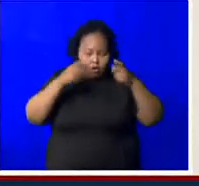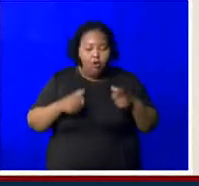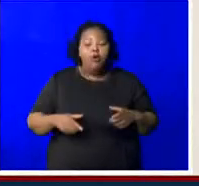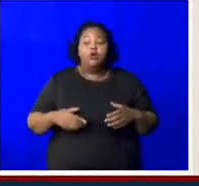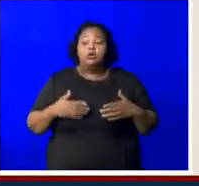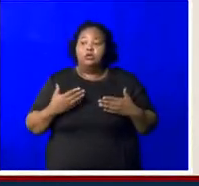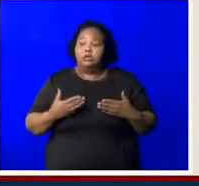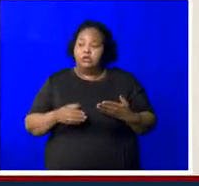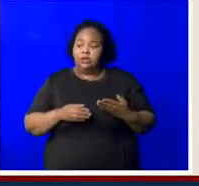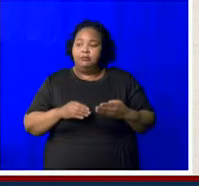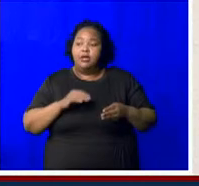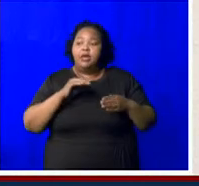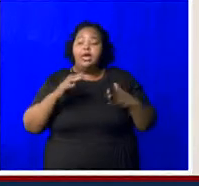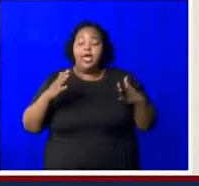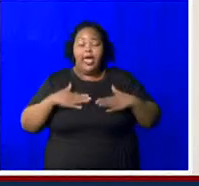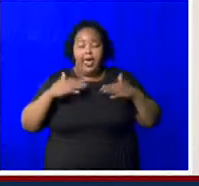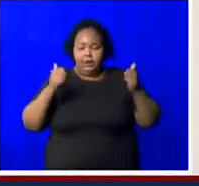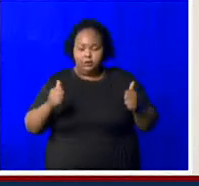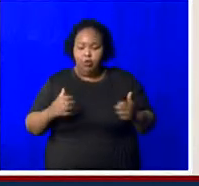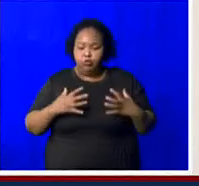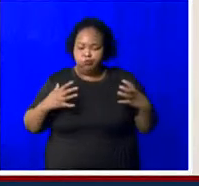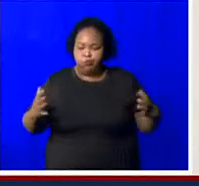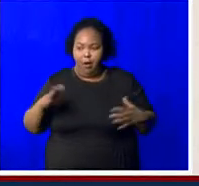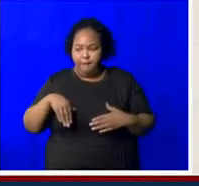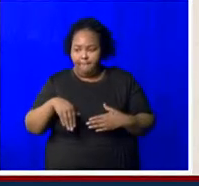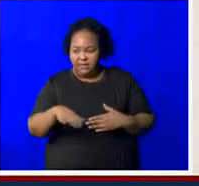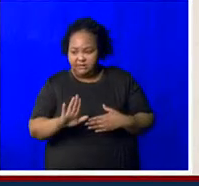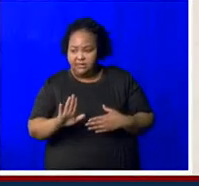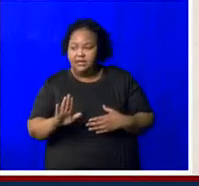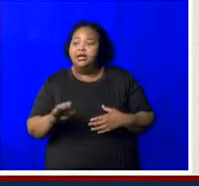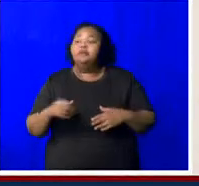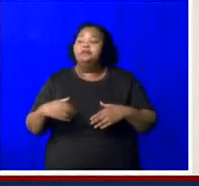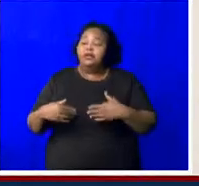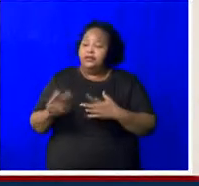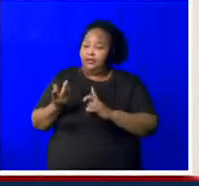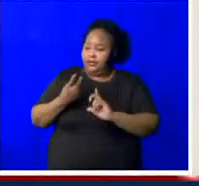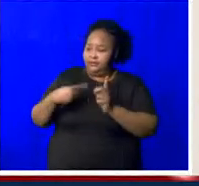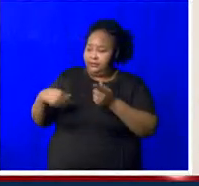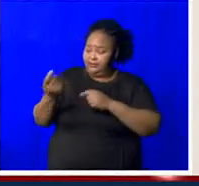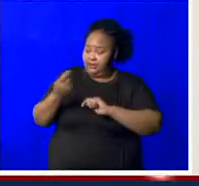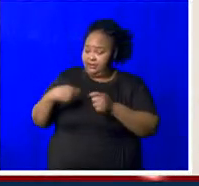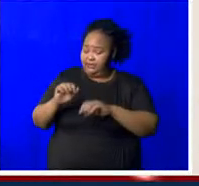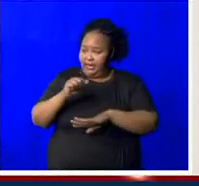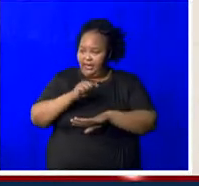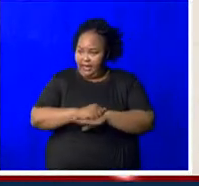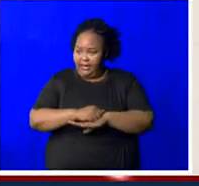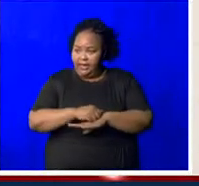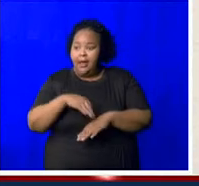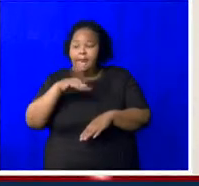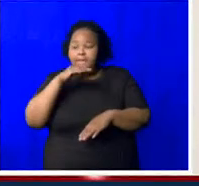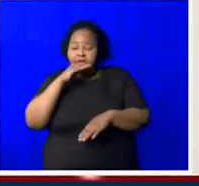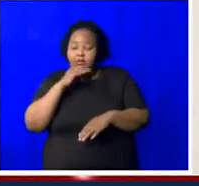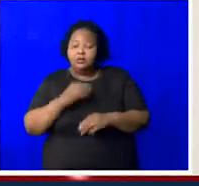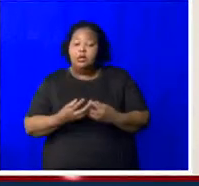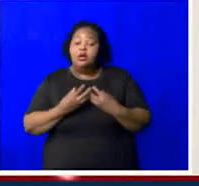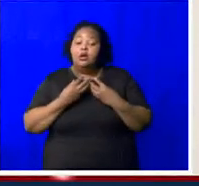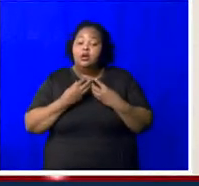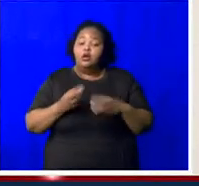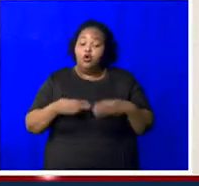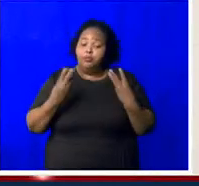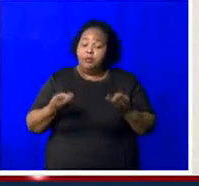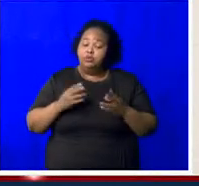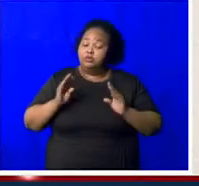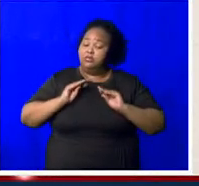sidabe sikhuthatha phinze sponsors abafuyi kwekuthi aba market noma abathengise tinkhomo tabo